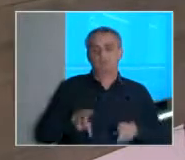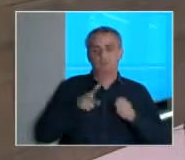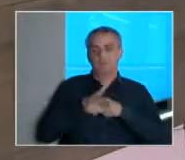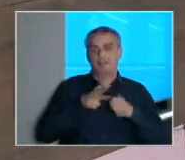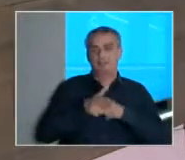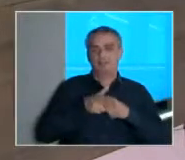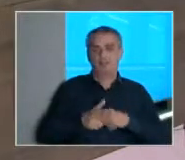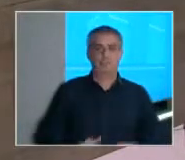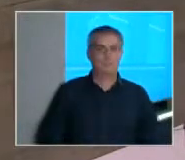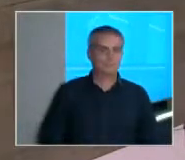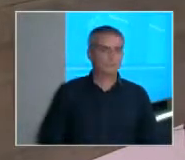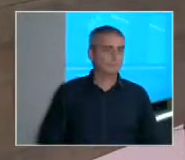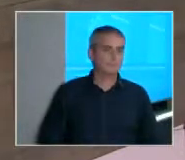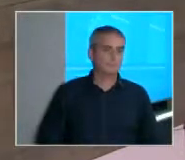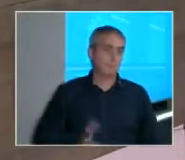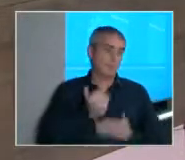שאפשר.